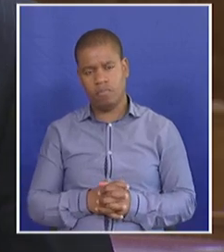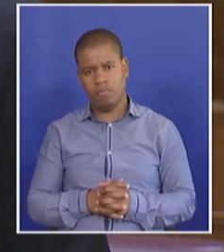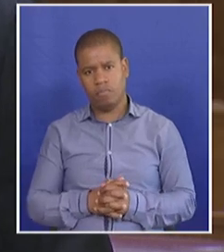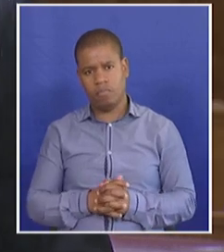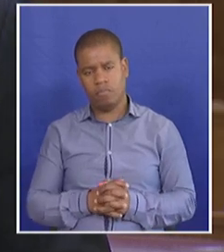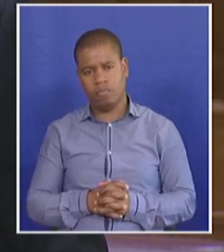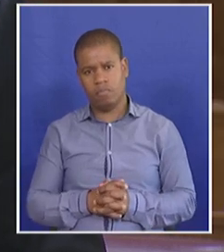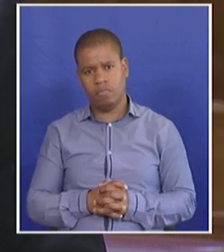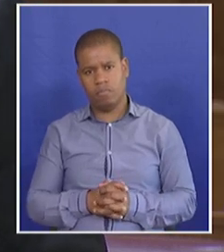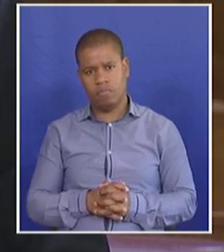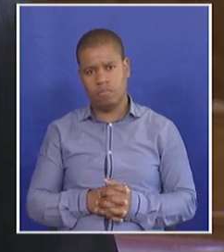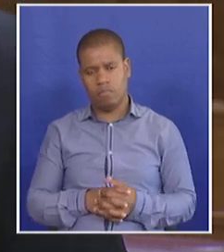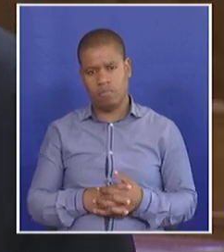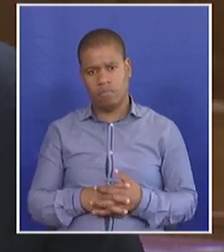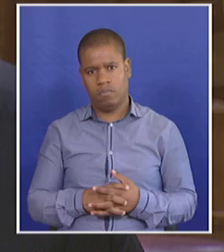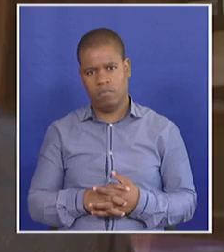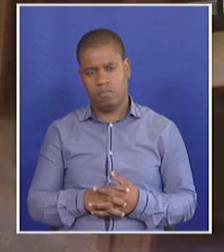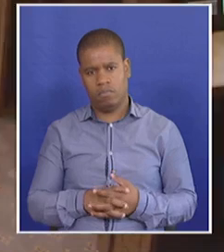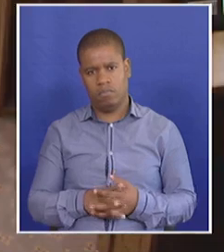van die belastingbetaler af wegvat.